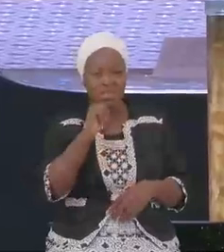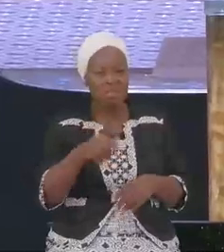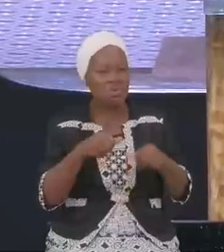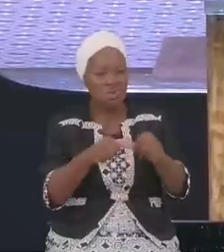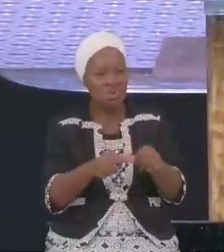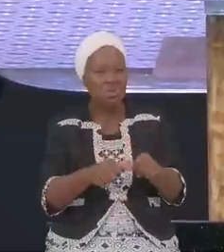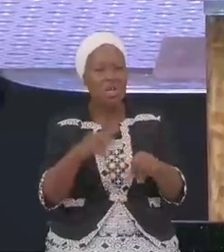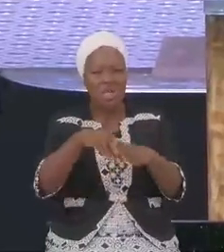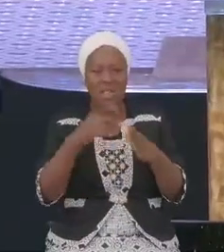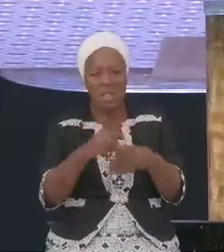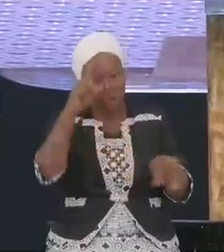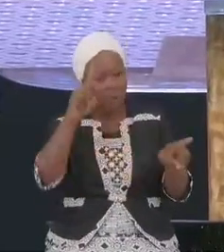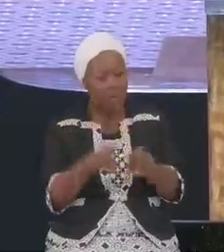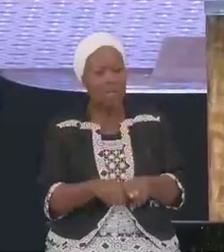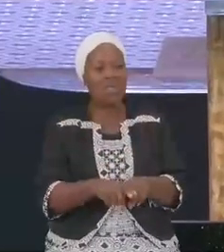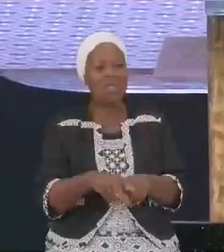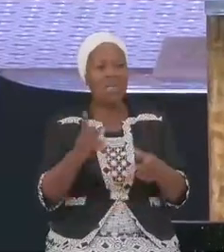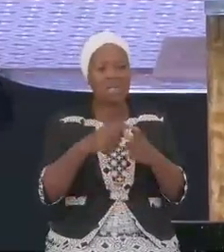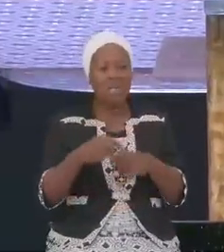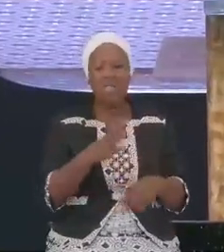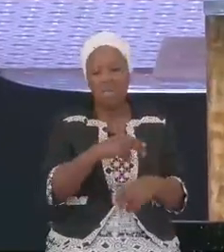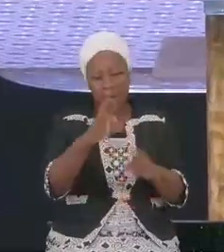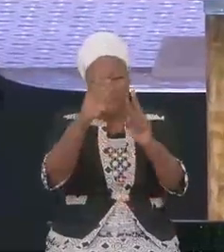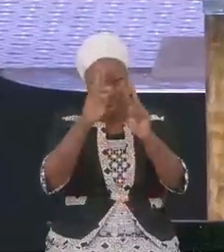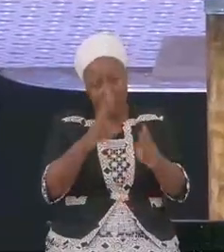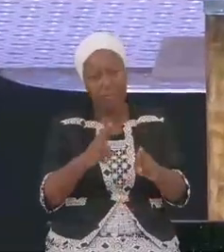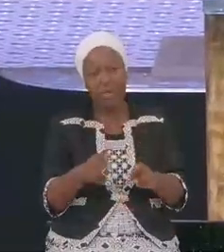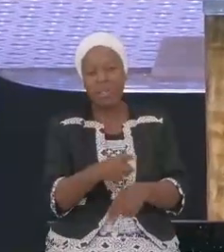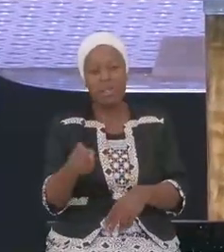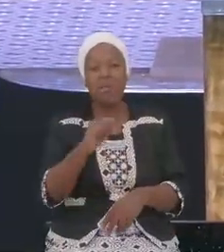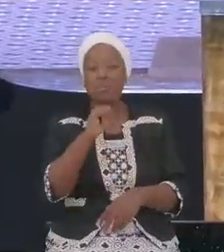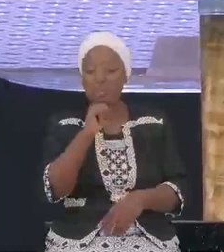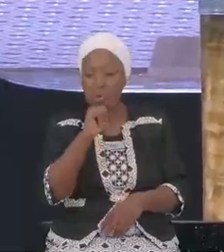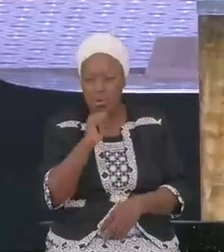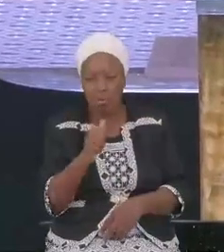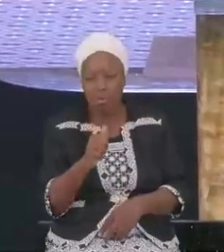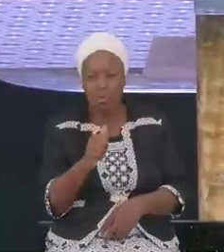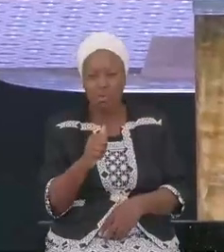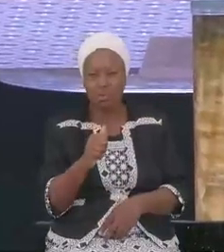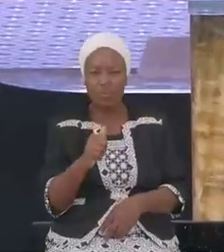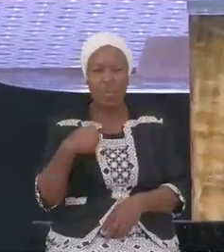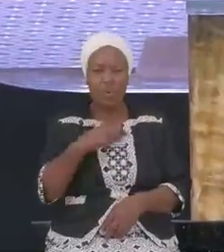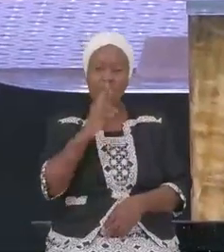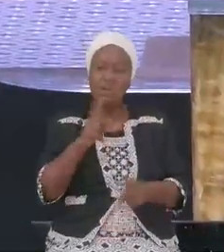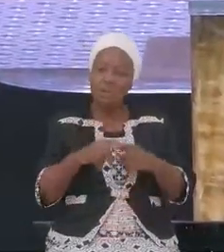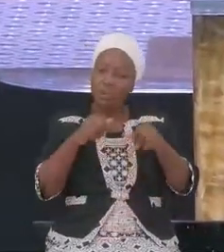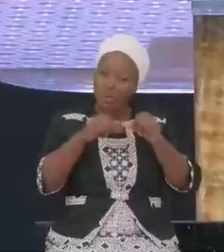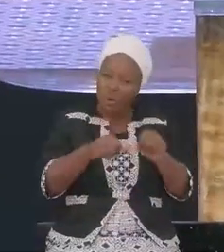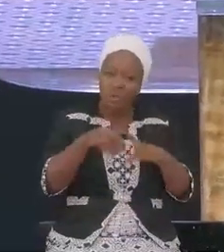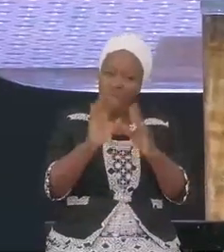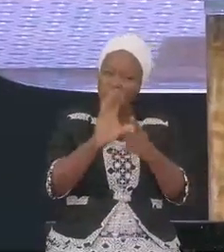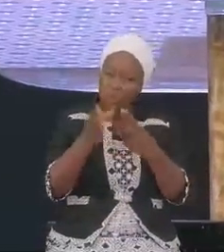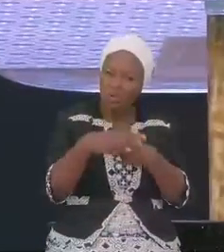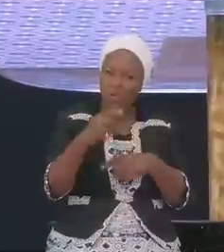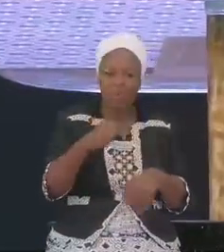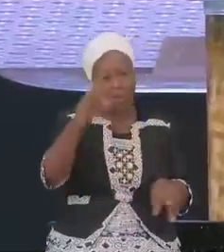dans l'alliance, et lui aussi, il ne se souciait pas de. On doit continuer de persévérer. C'est